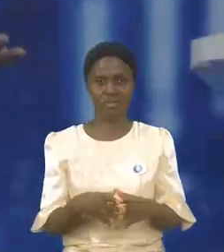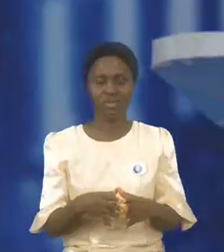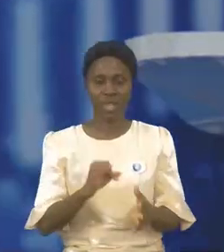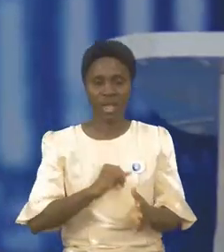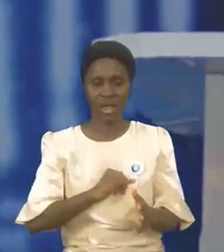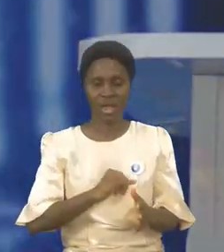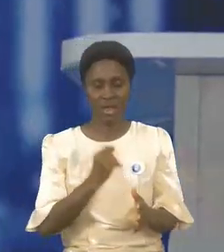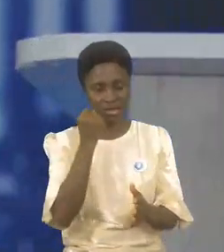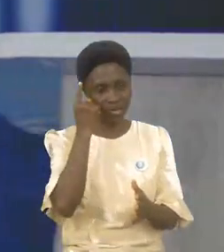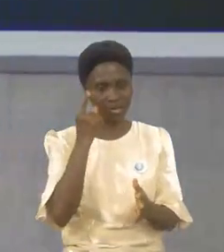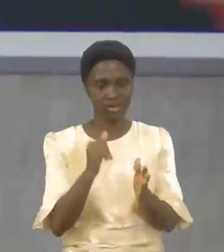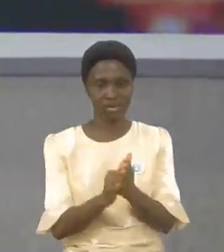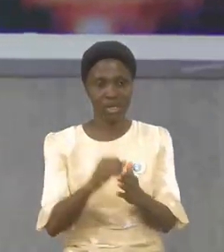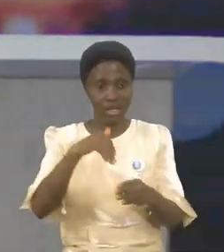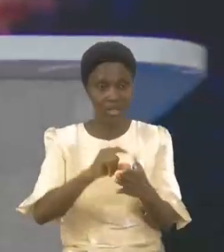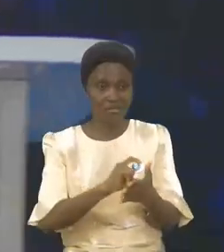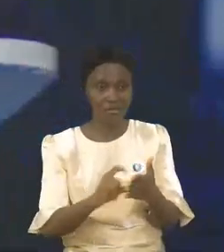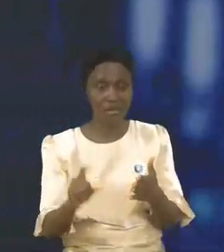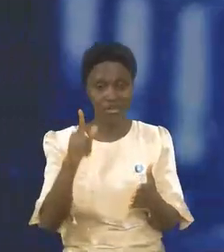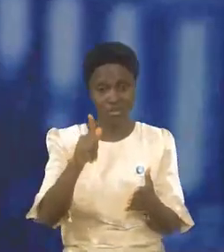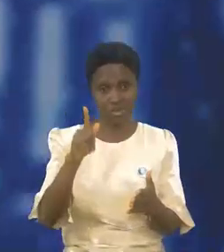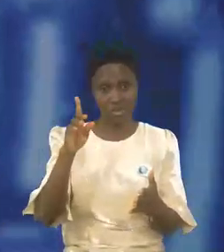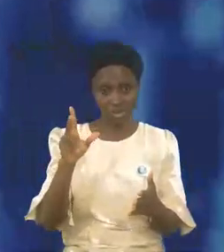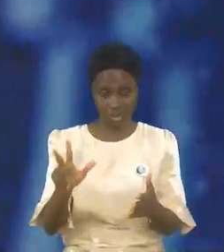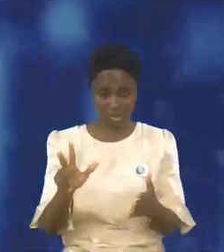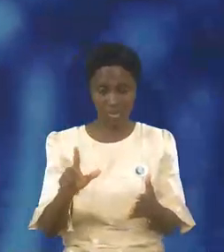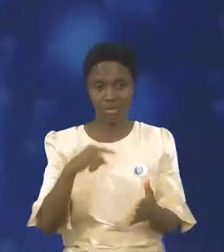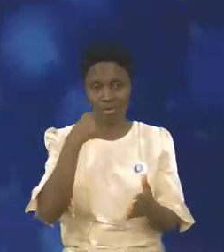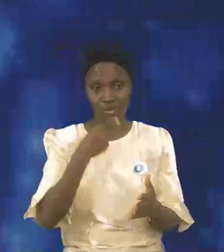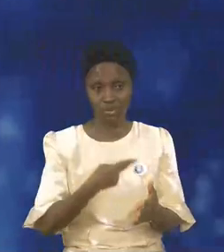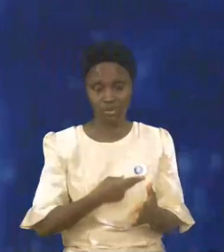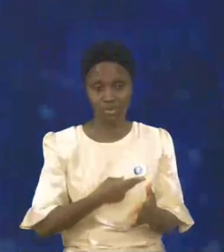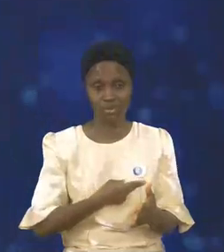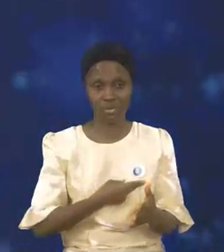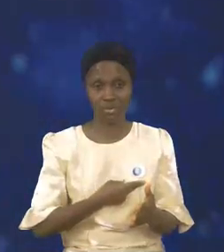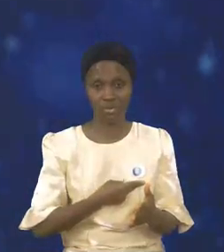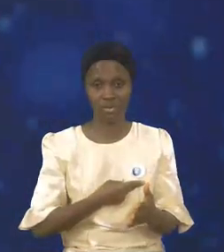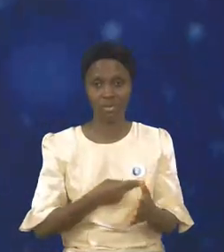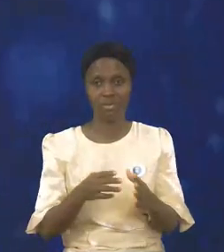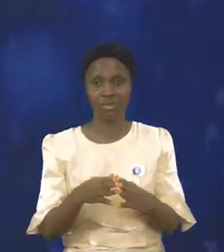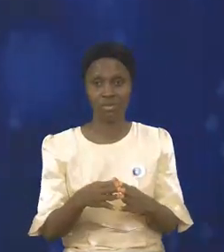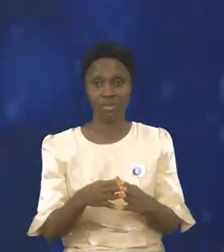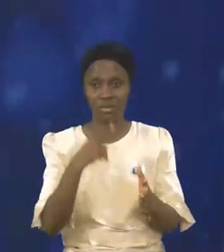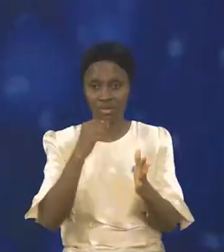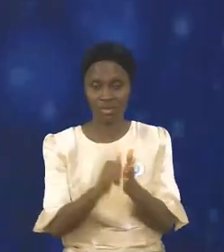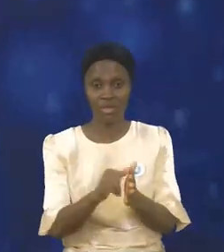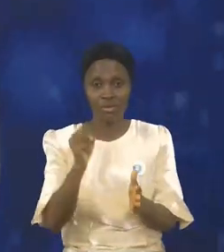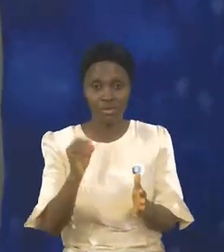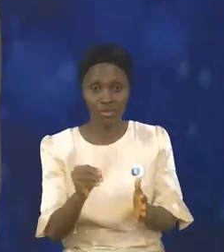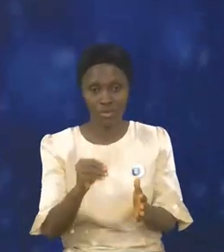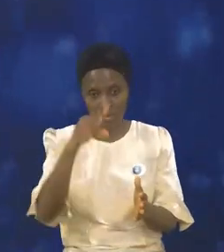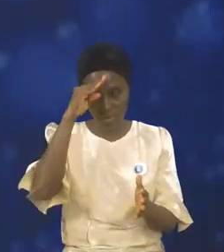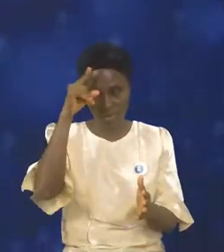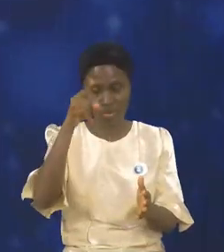méchanceté de cette personnalité, je n'ai réellement pas compris. Et le verset 23 nous